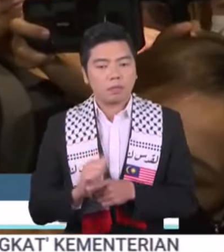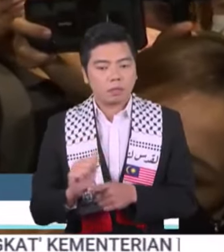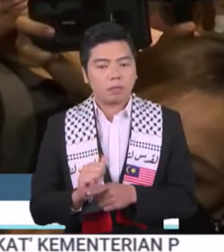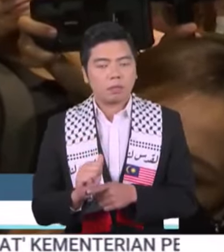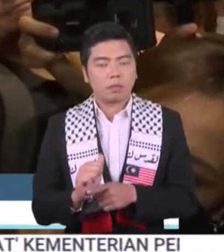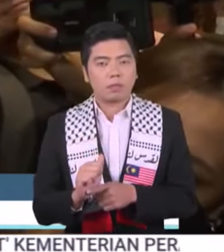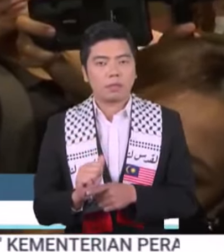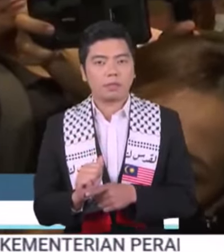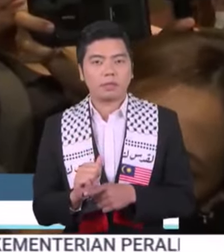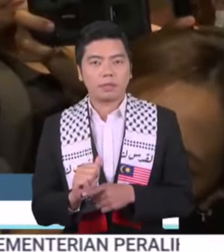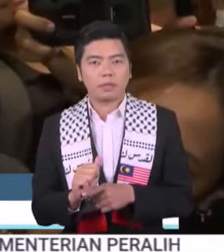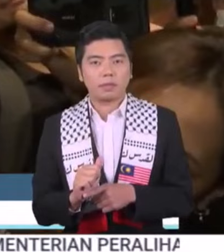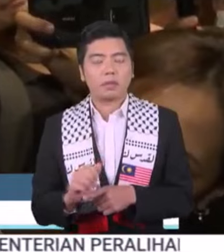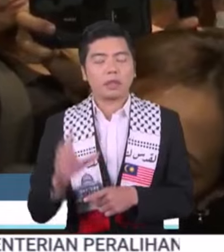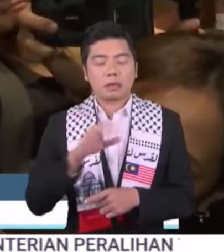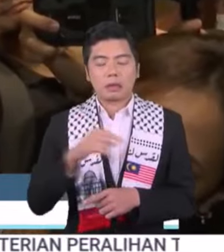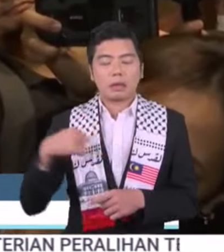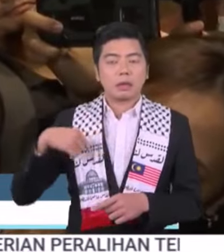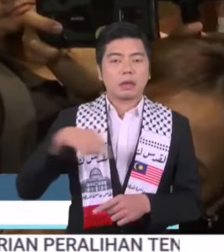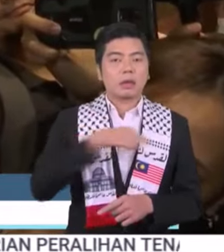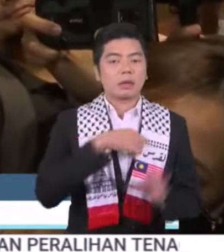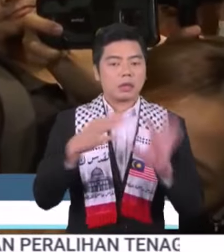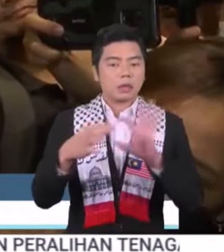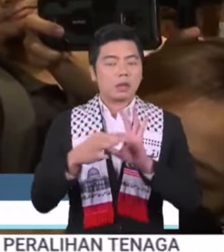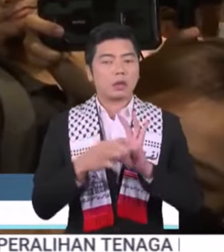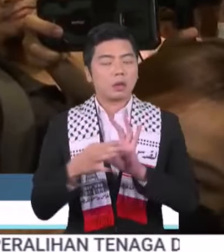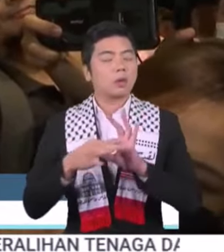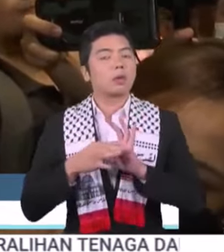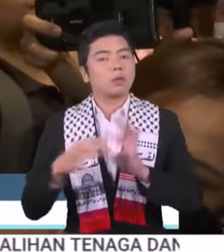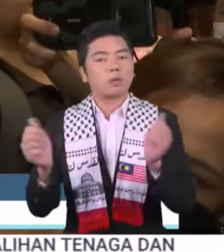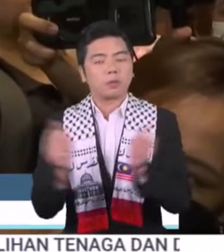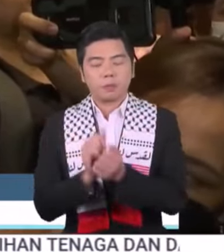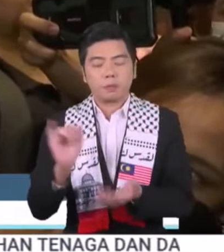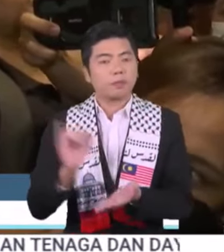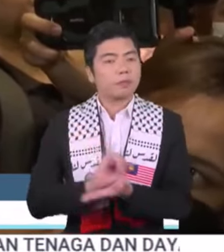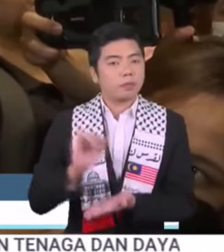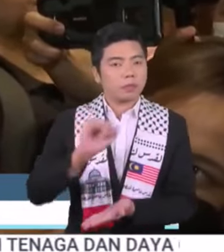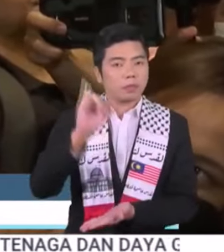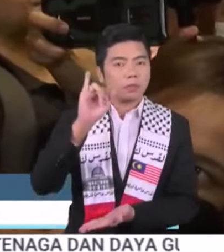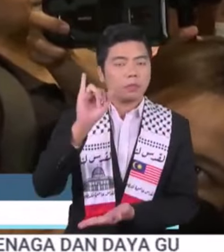juga akan bekerjasama dengan institusi dan